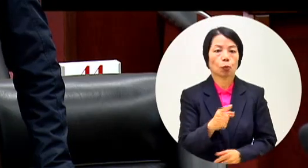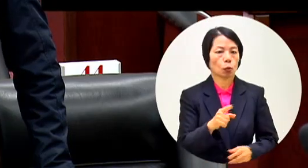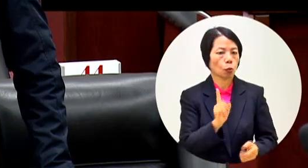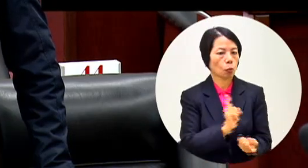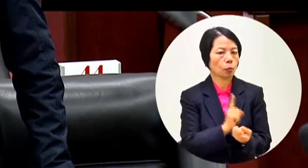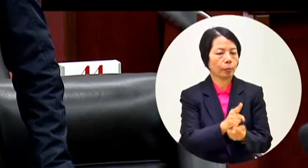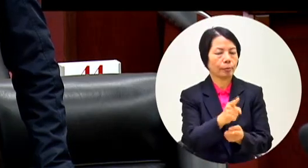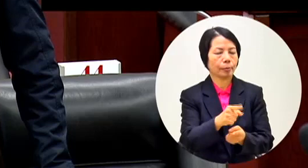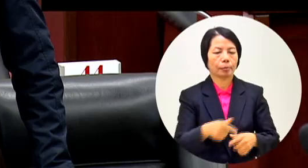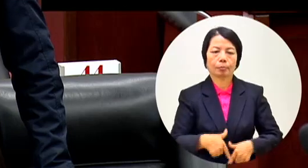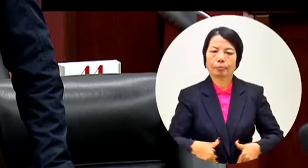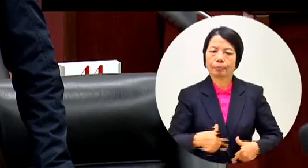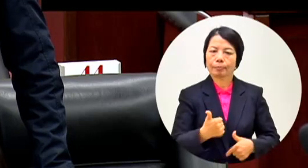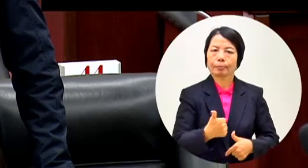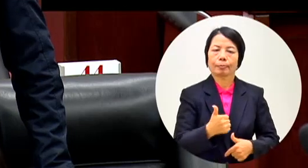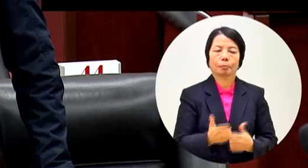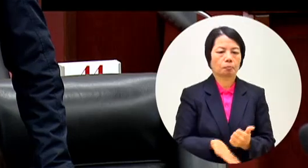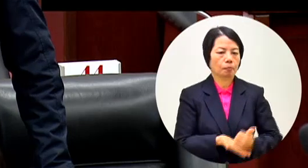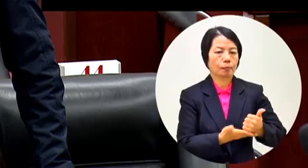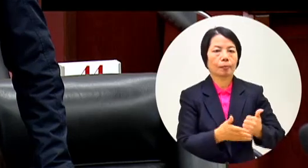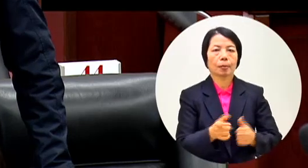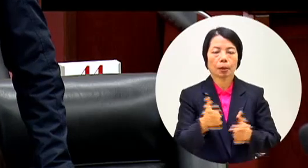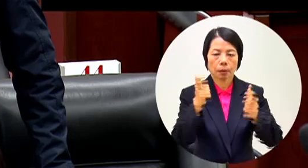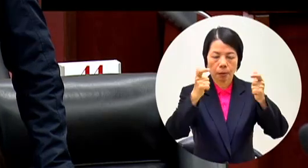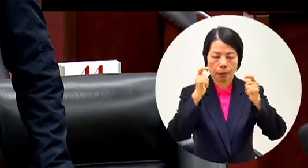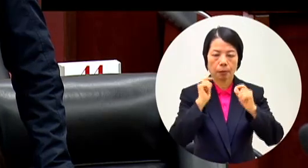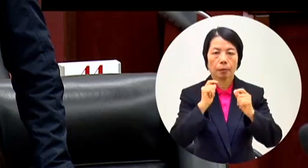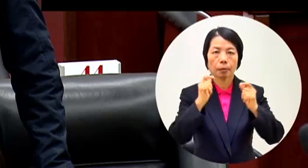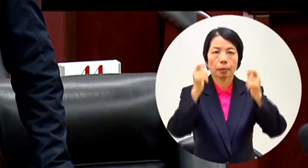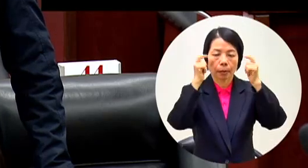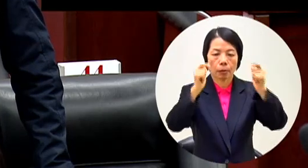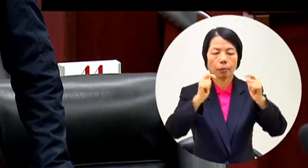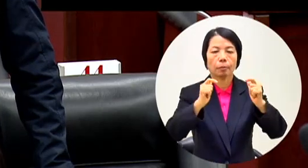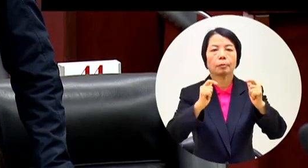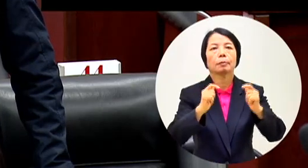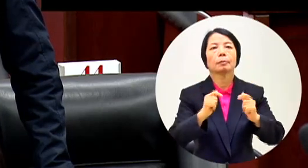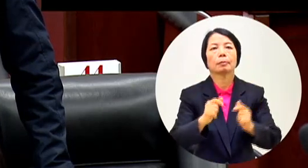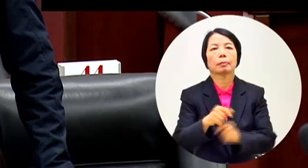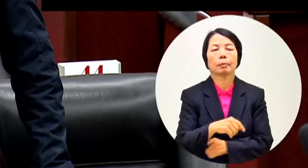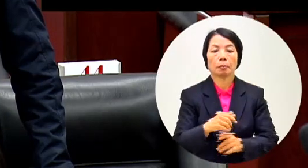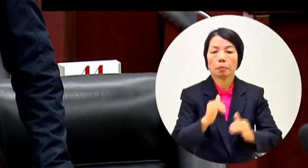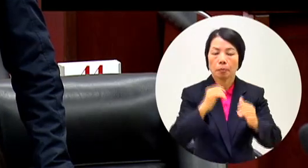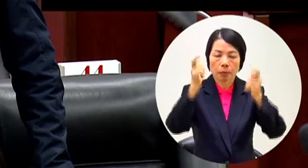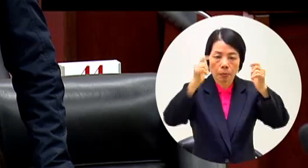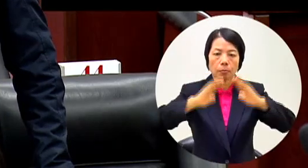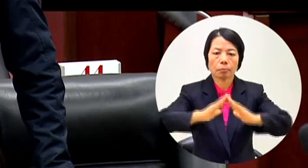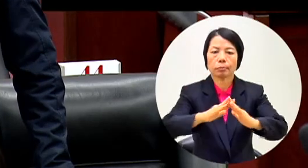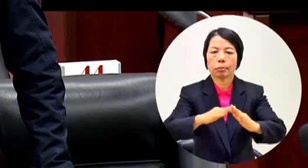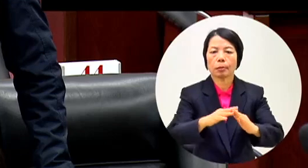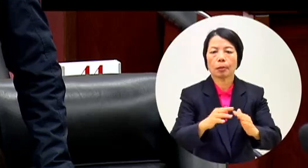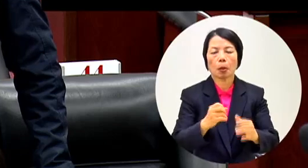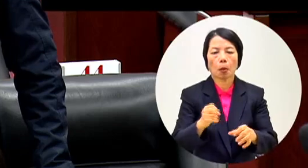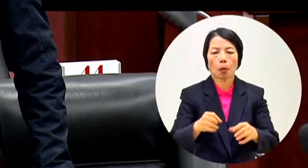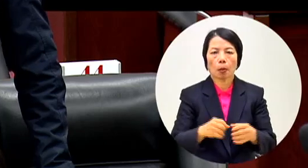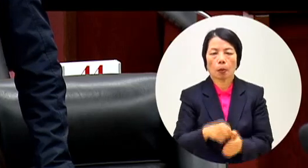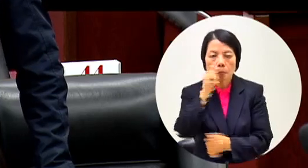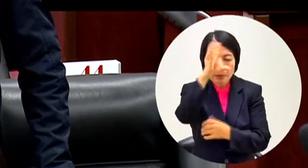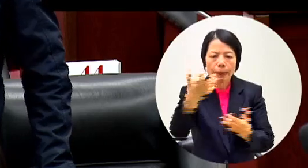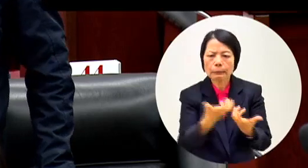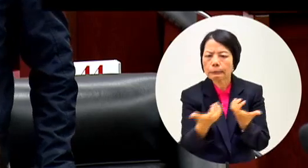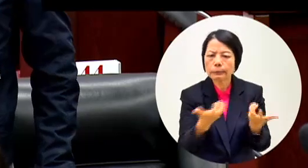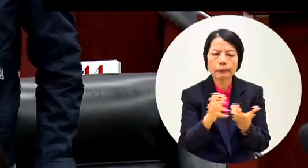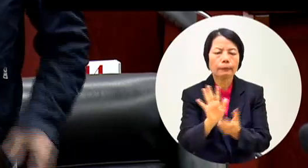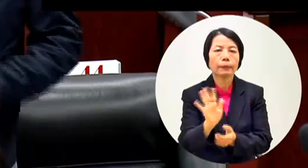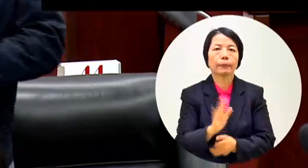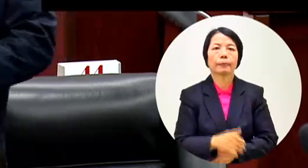党派，我们一起来尝试各种可能。所以团都要。安尼同仁有咧讲，高雄市毋是咧实验城市吼，歹势吼，